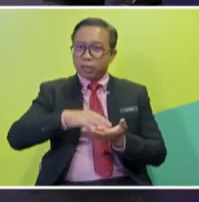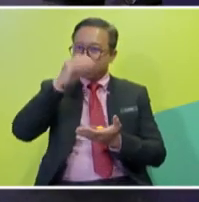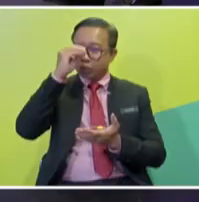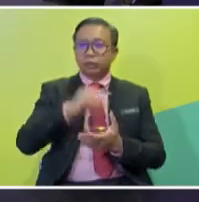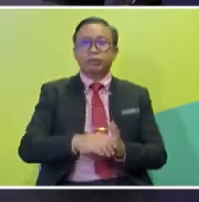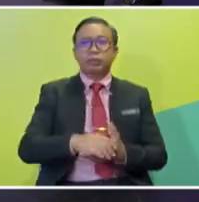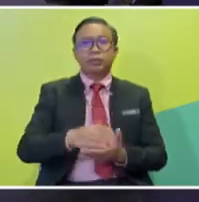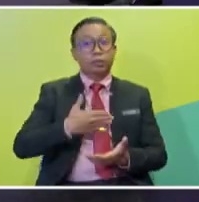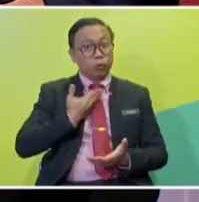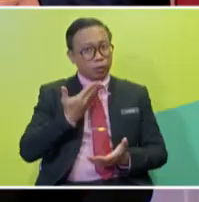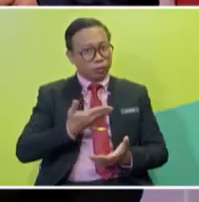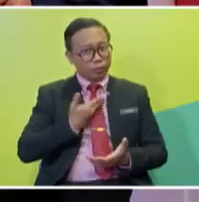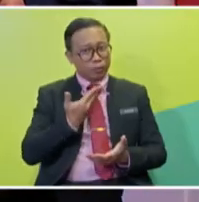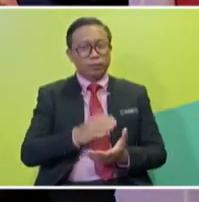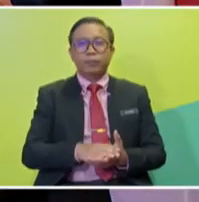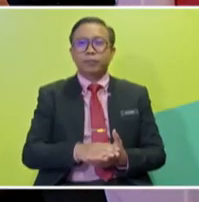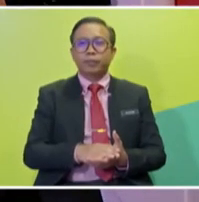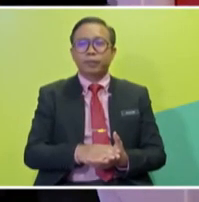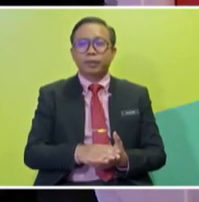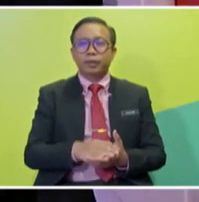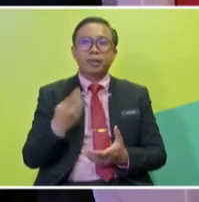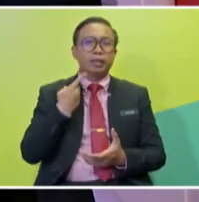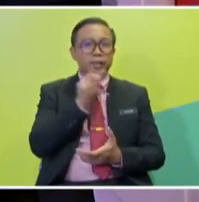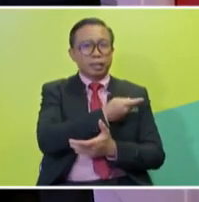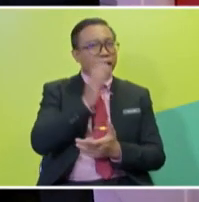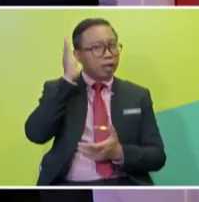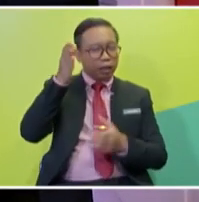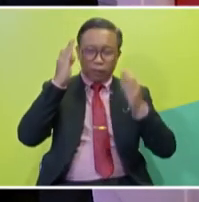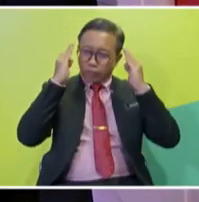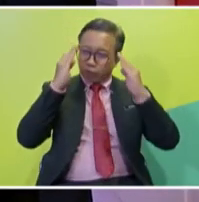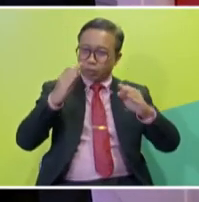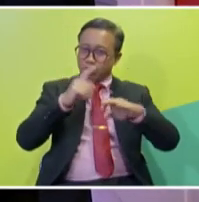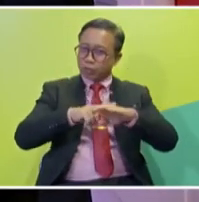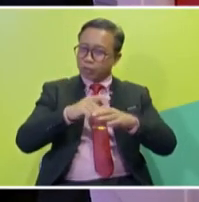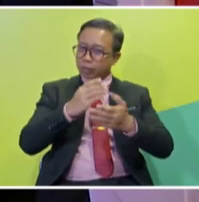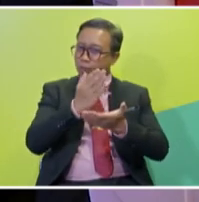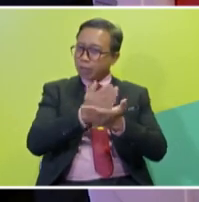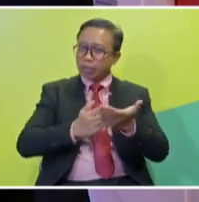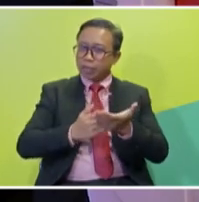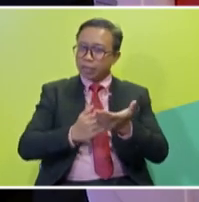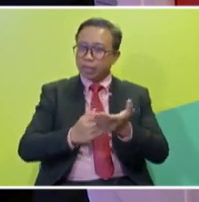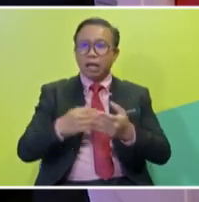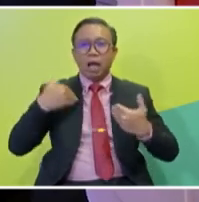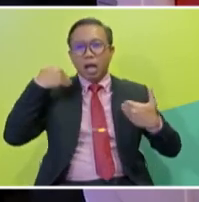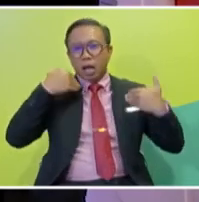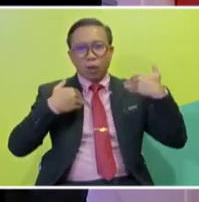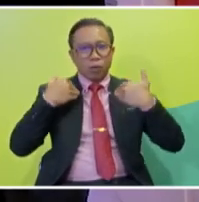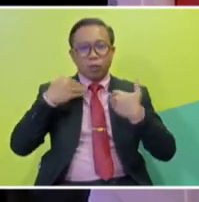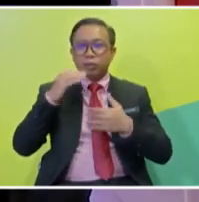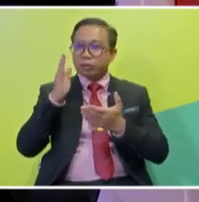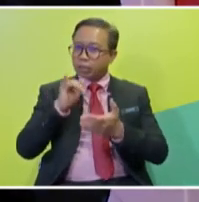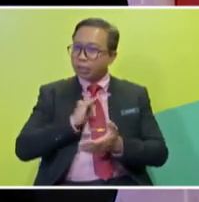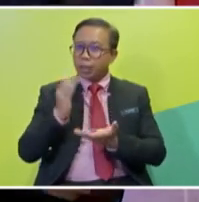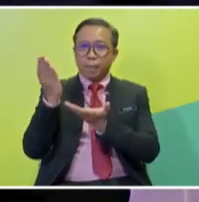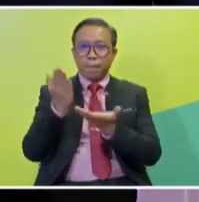memang serunuk dan hari ini Kris Ee Kita akan fokus kepada bagan-bagian tertentu hewan-hewan yang saya bau